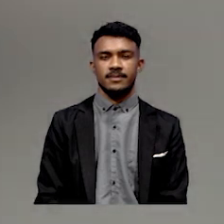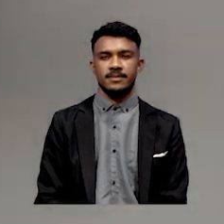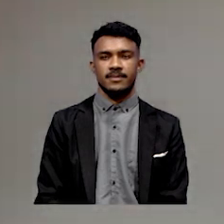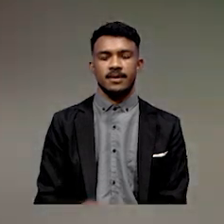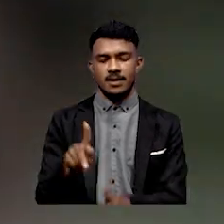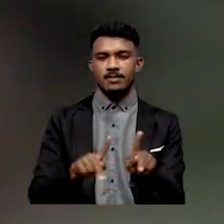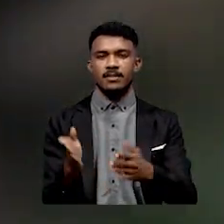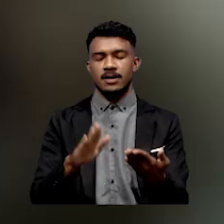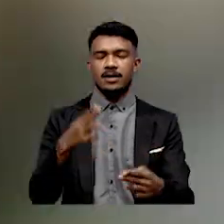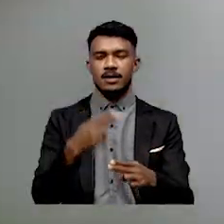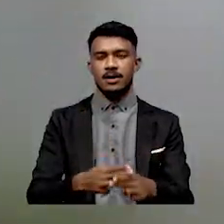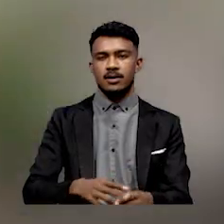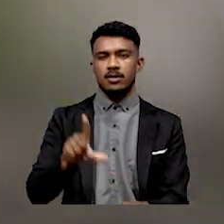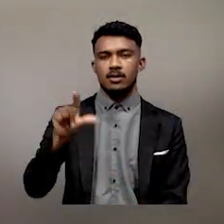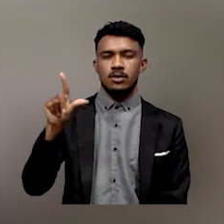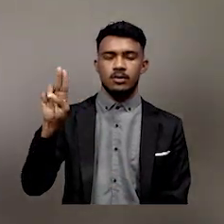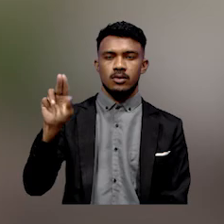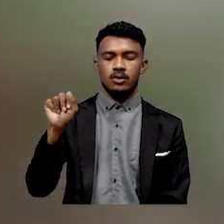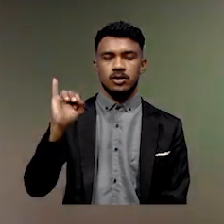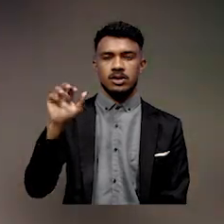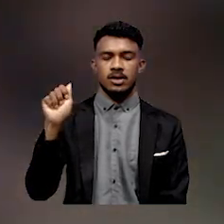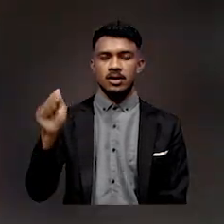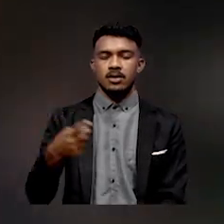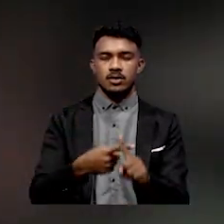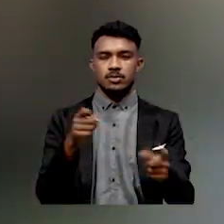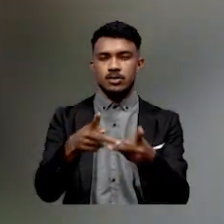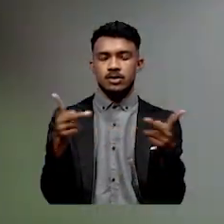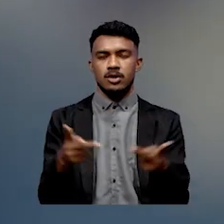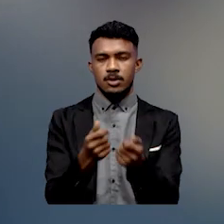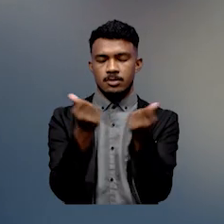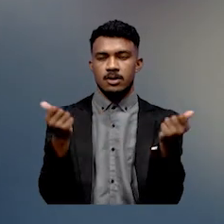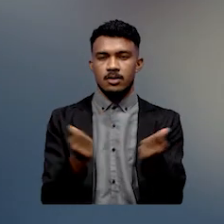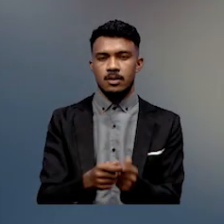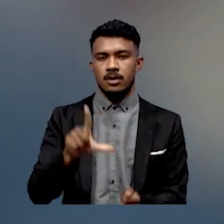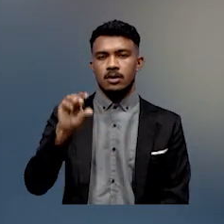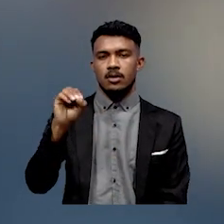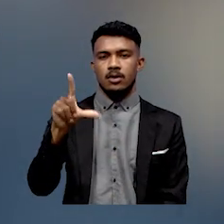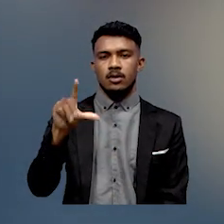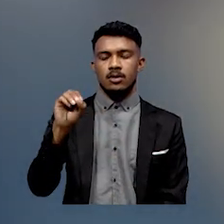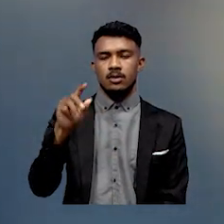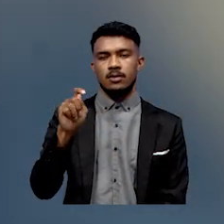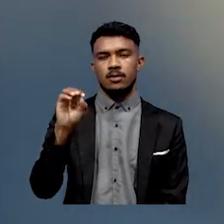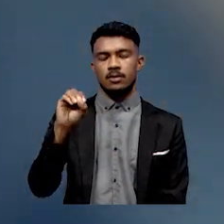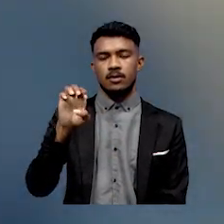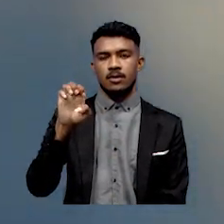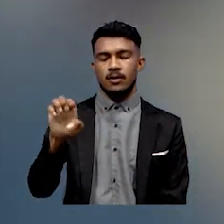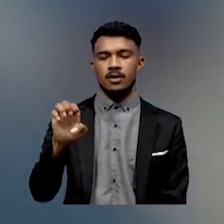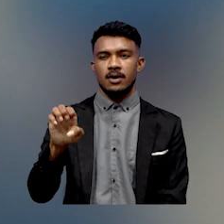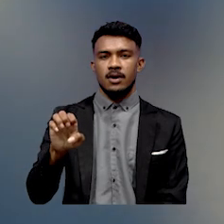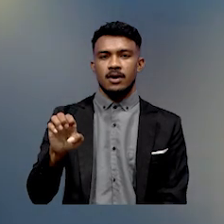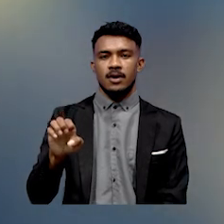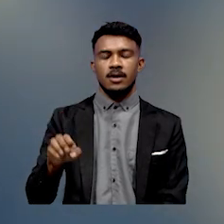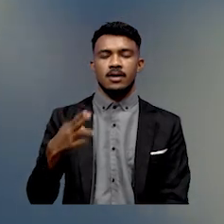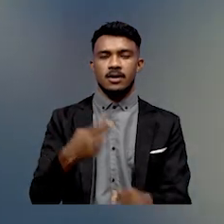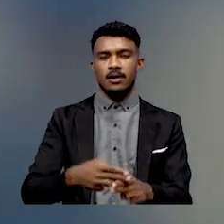Matibian Luigi ada kunya husi postu administratibu lolo tue. Paulo Mendes nudar matibian nyawan mane haktuir motelori nia inan bang